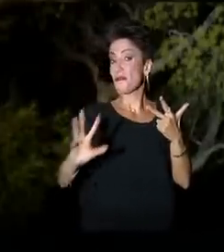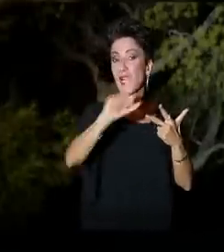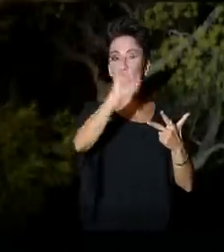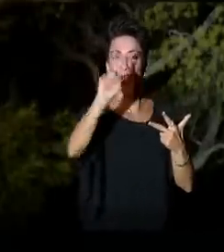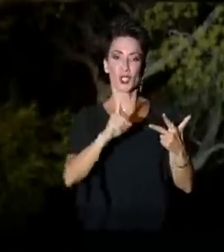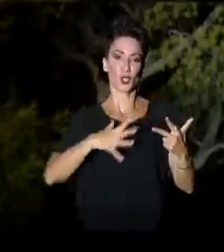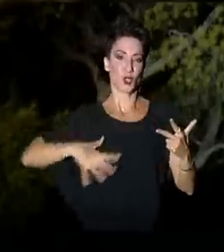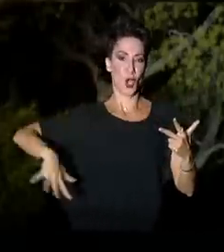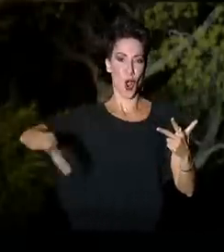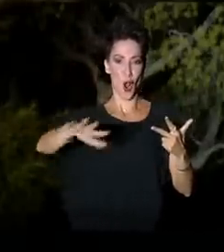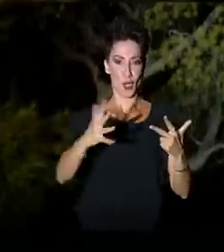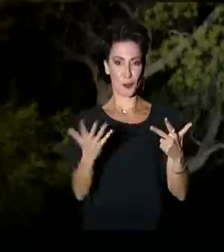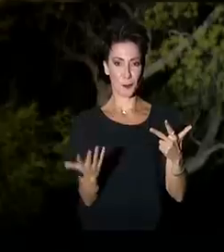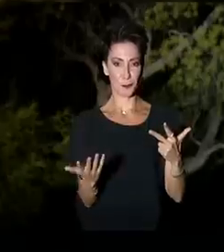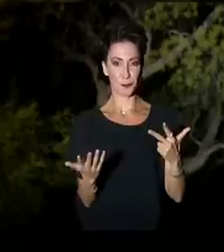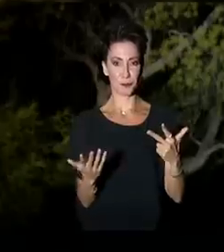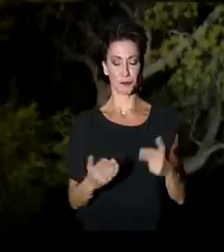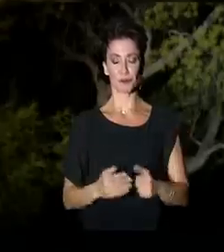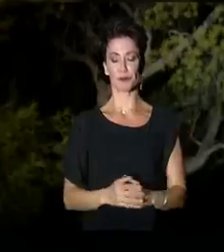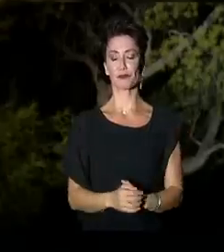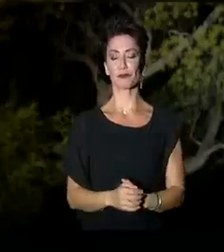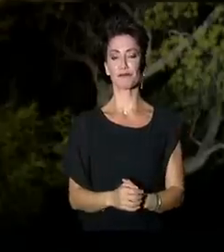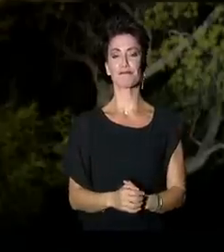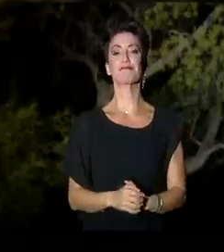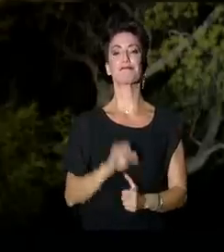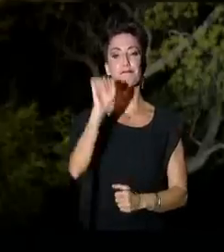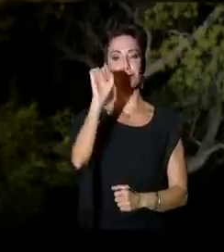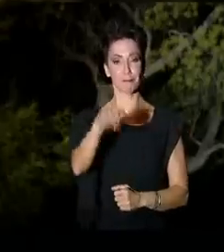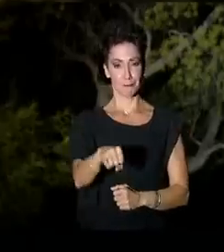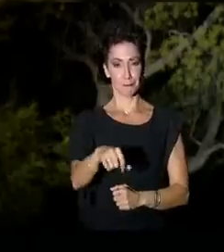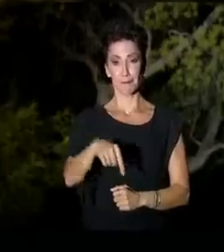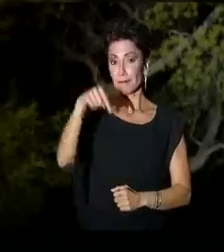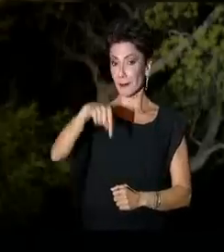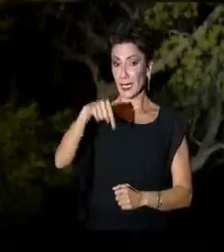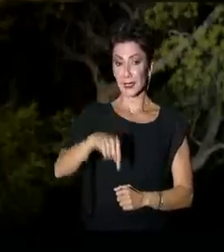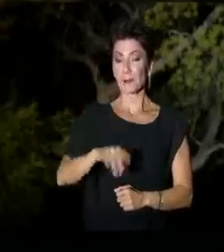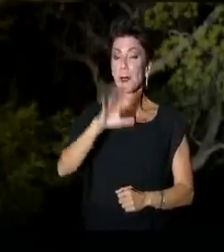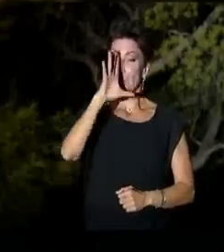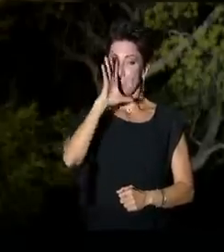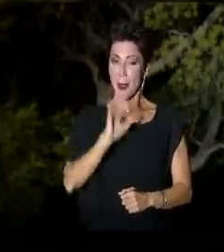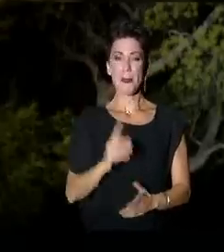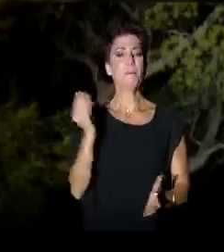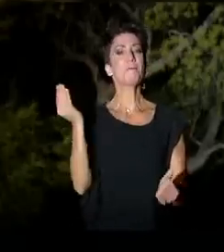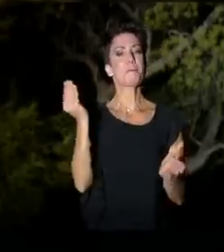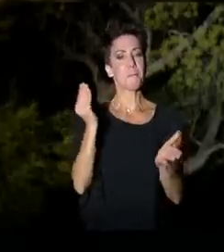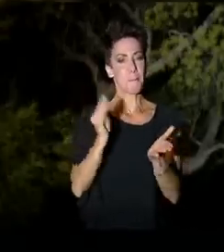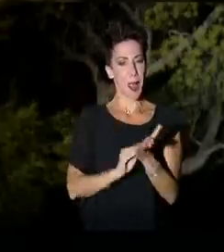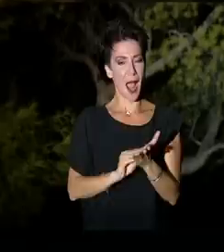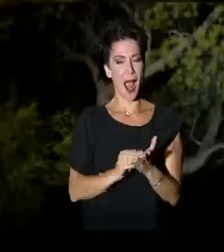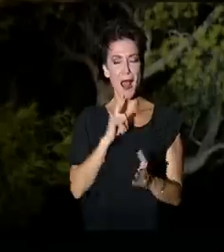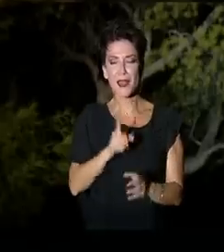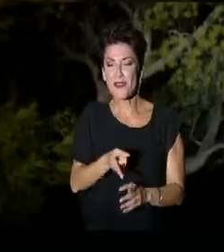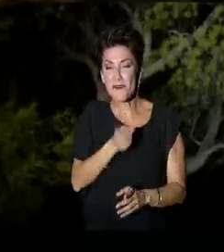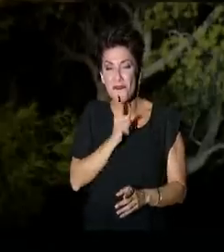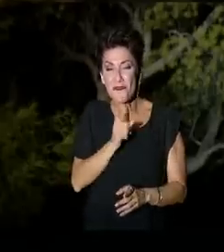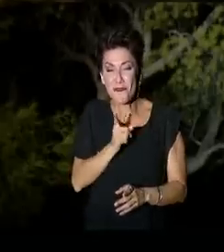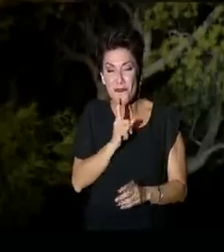μας. Και σήμερα επιστρέφει σε εκείνη την πρώτη